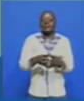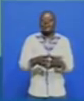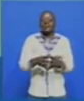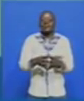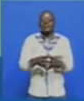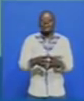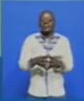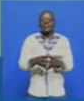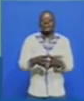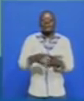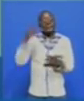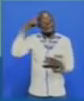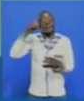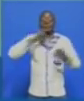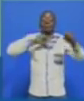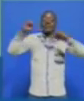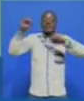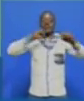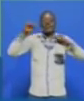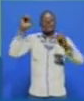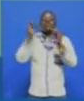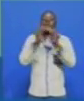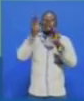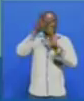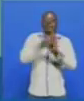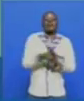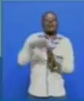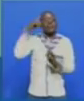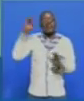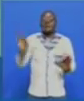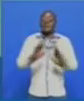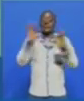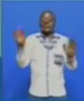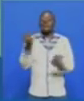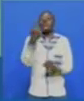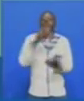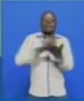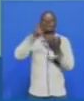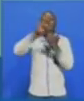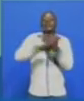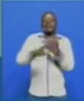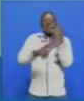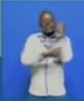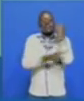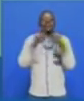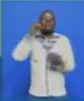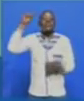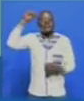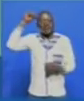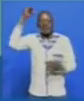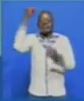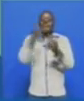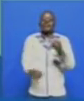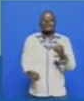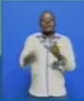Les compétitions sportives sont également au menu des festivités du 11 décembre à Gawa. Hier, se sont déroulées les finales du tir à